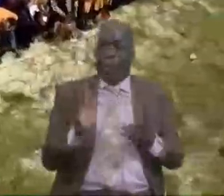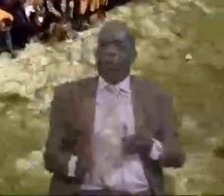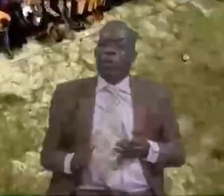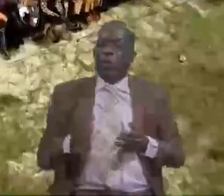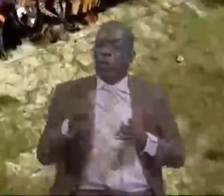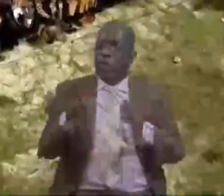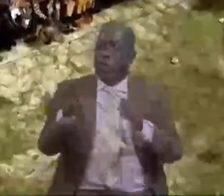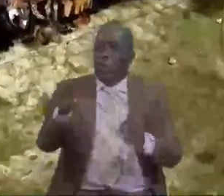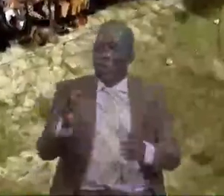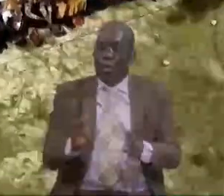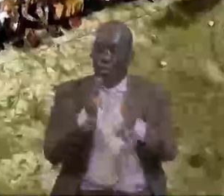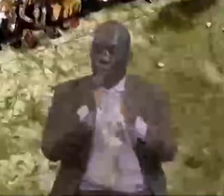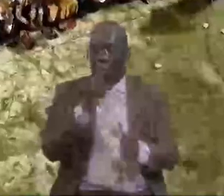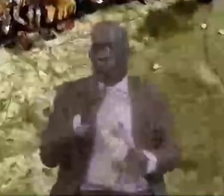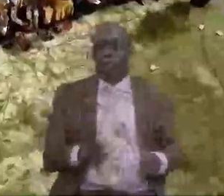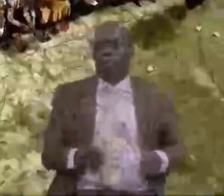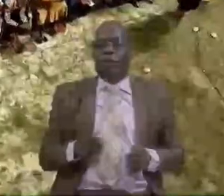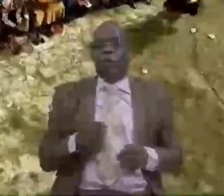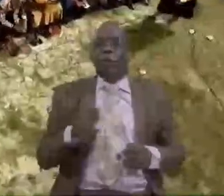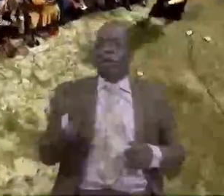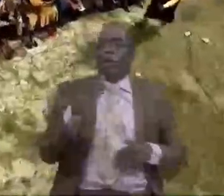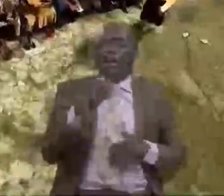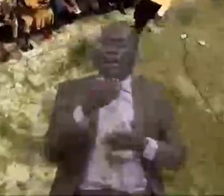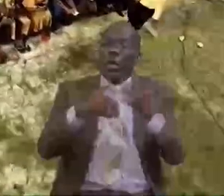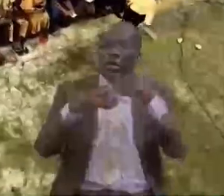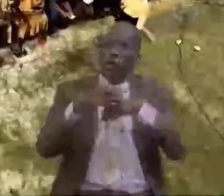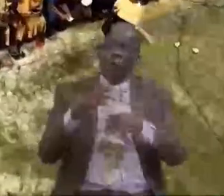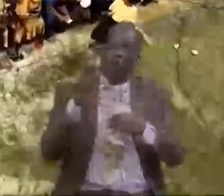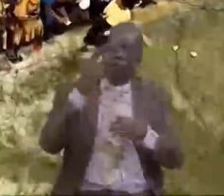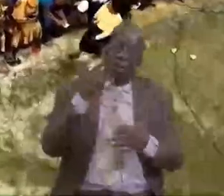voit là-bas. Tu lèves ta main. Tu veux